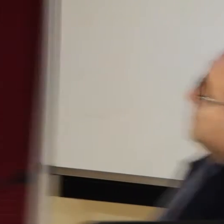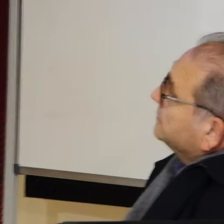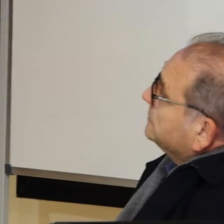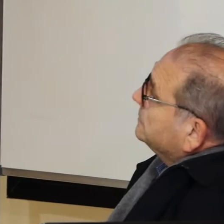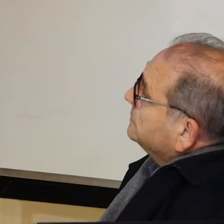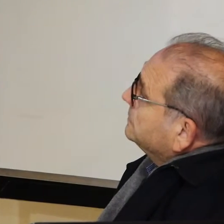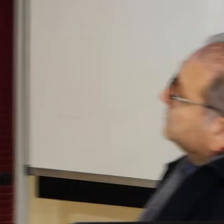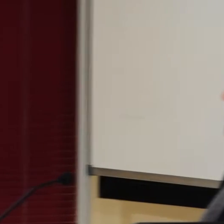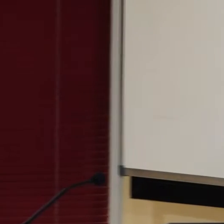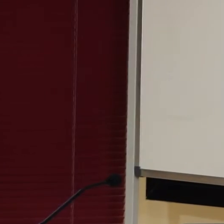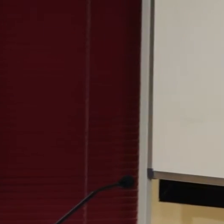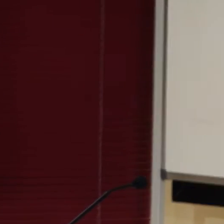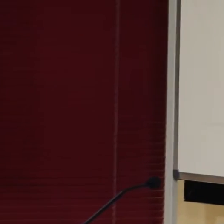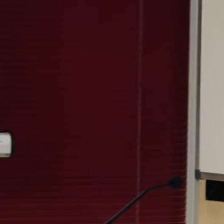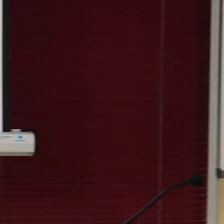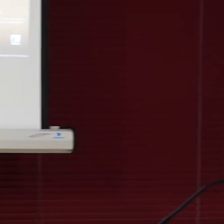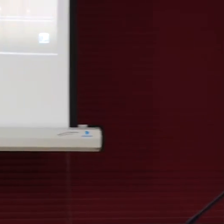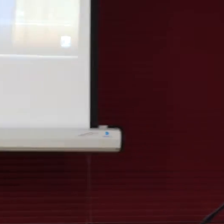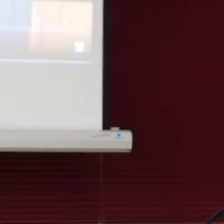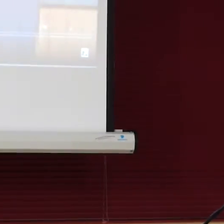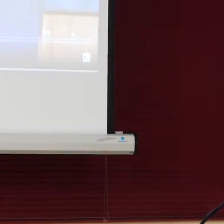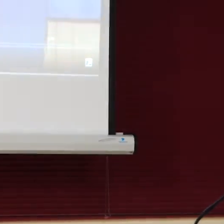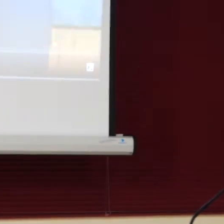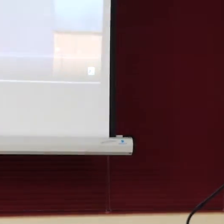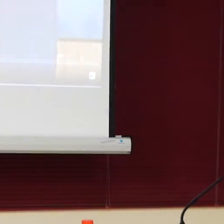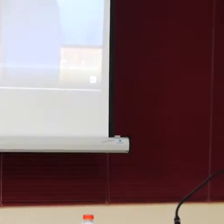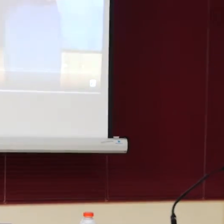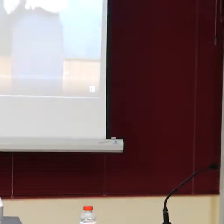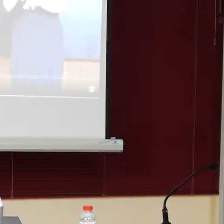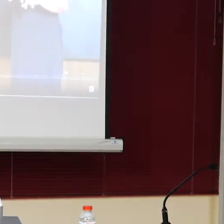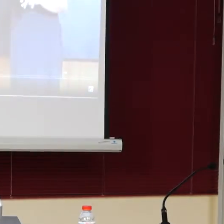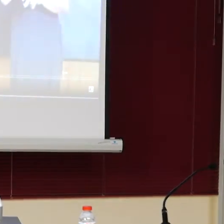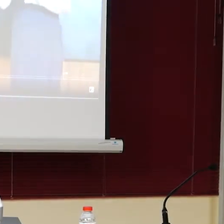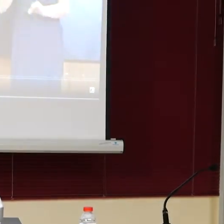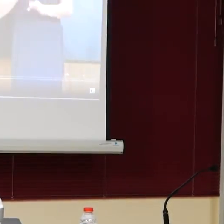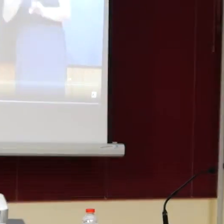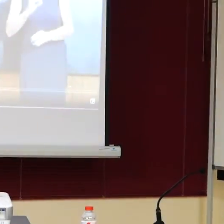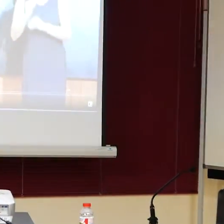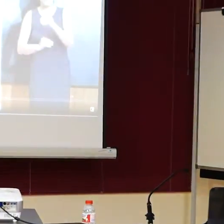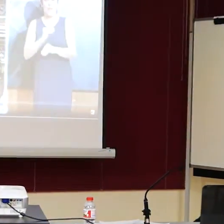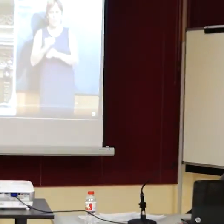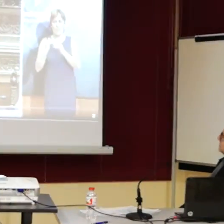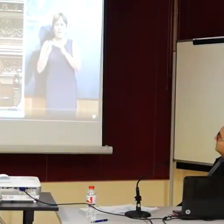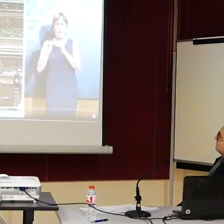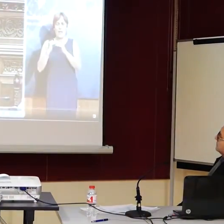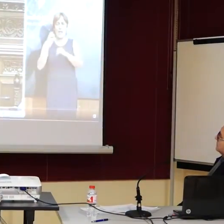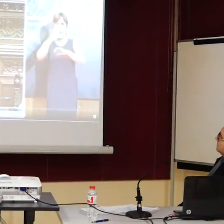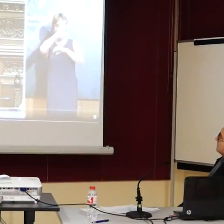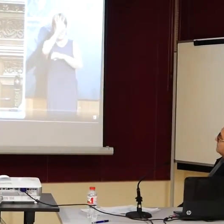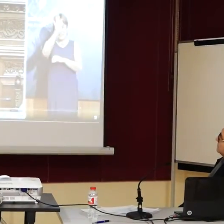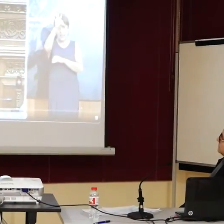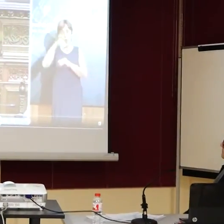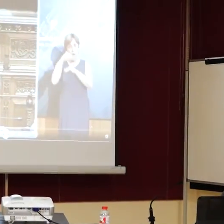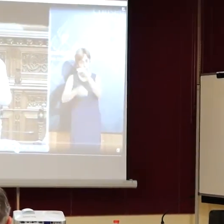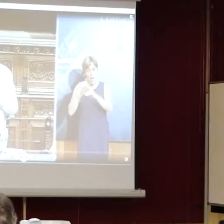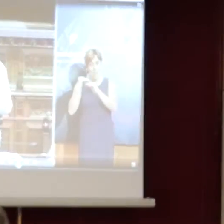I per respondre això tinc que fer una altra pregunta que sempre es fa. L'estat i l'estat sostenible? Hi ha